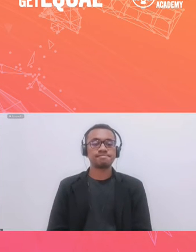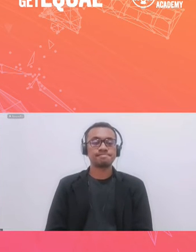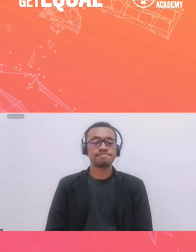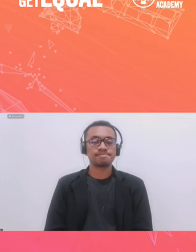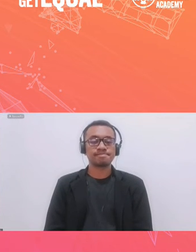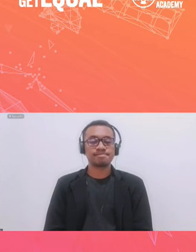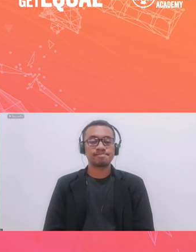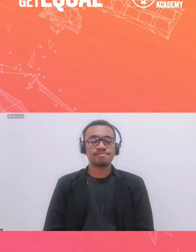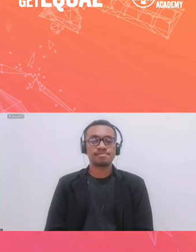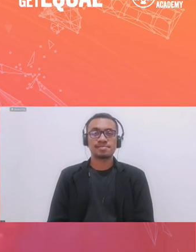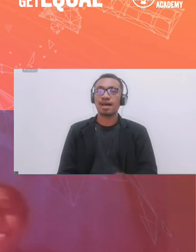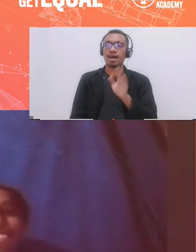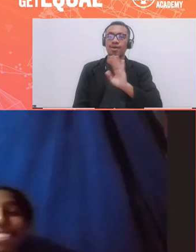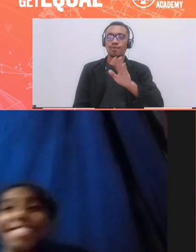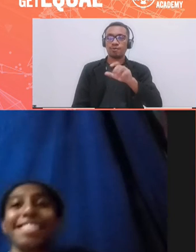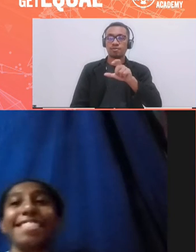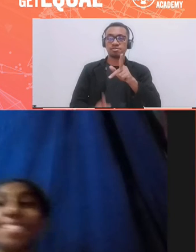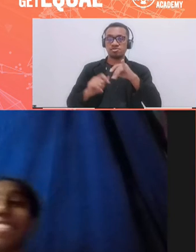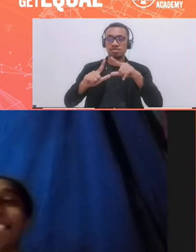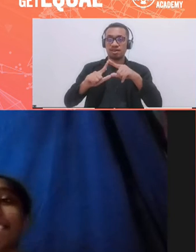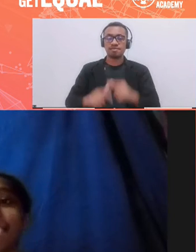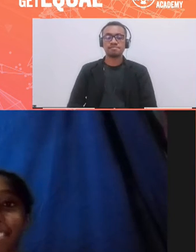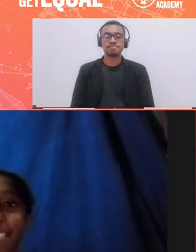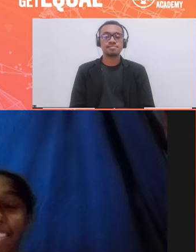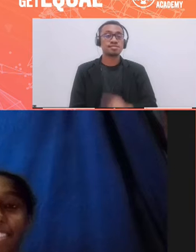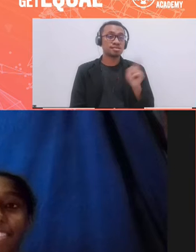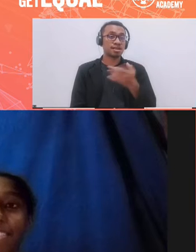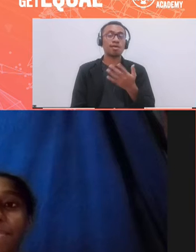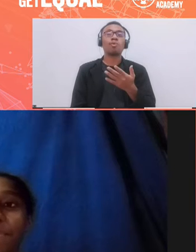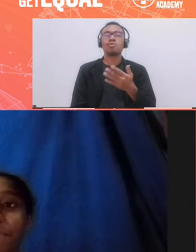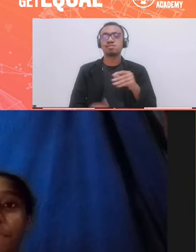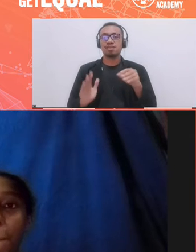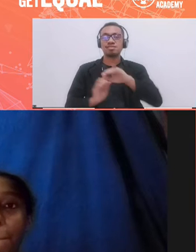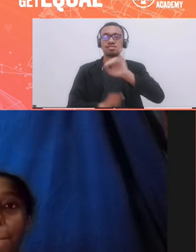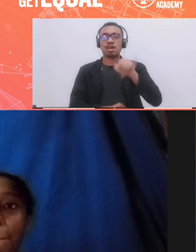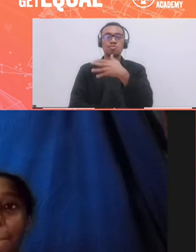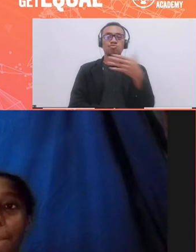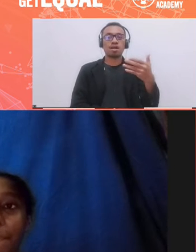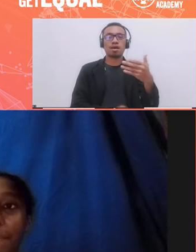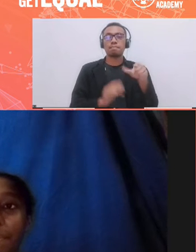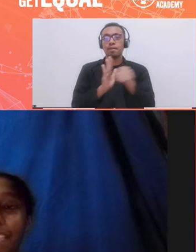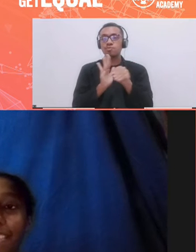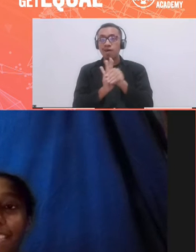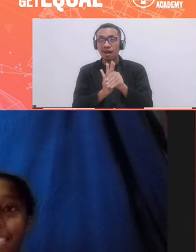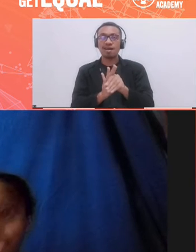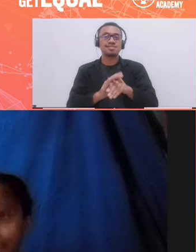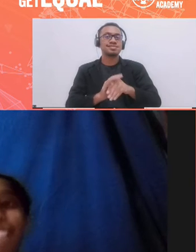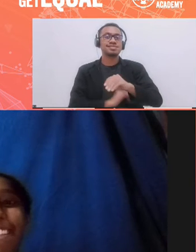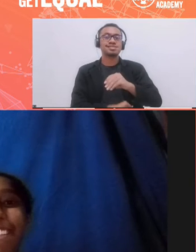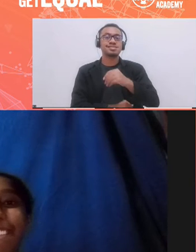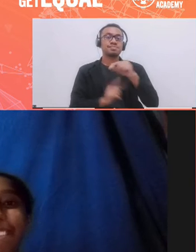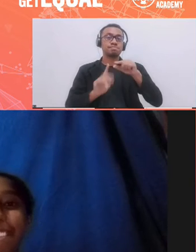Hai, Kak. Halo, Cia. Dari Jayapura, Papua. Di sana udah jam 6 sore, ya?